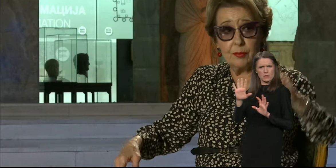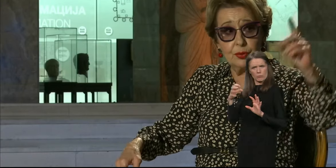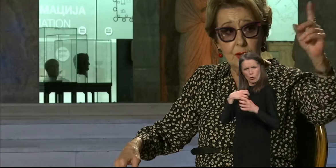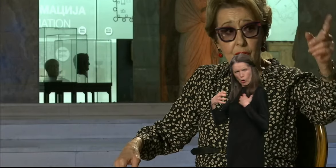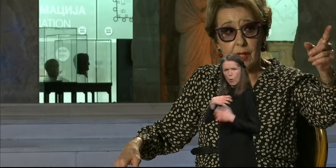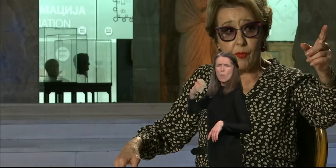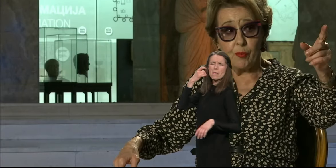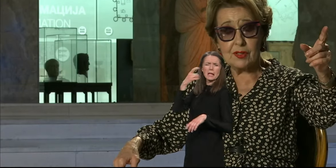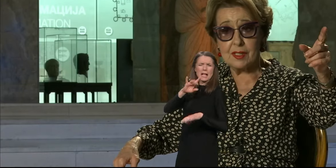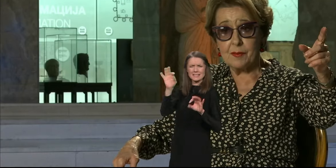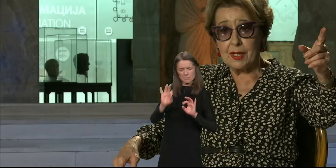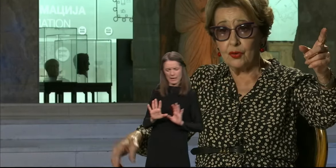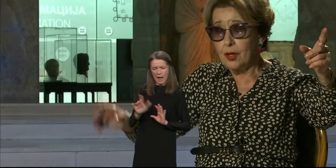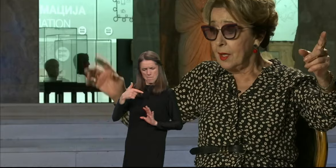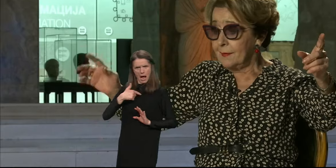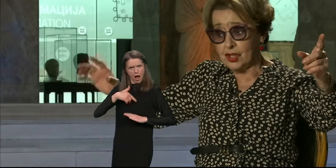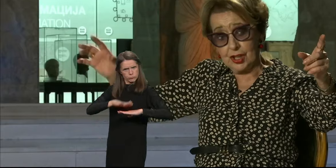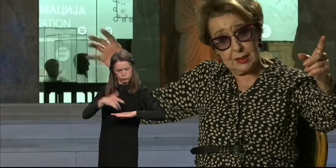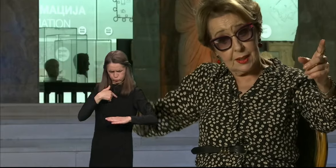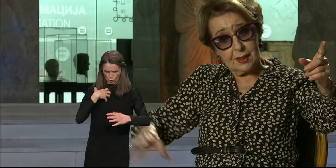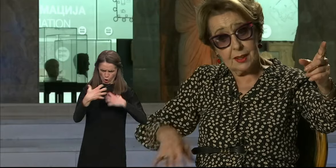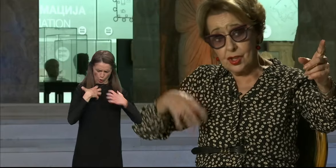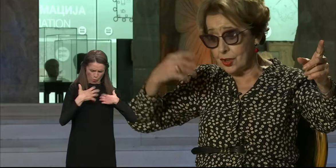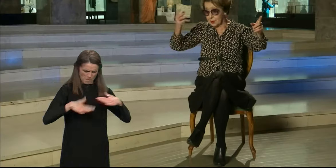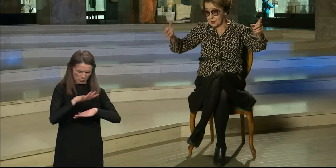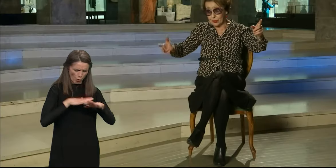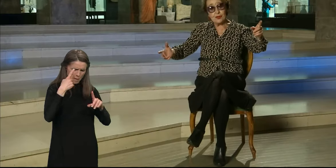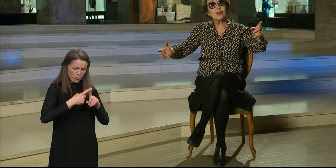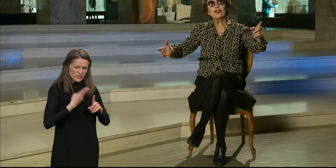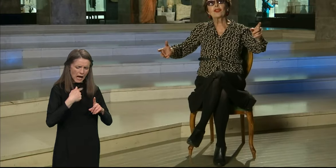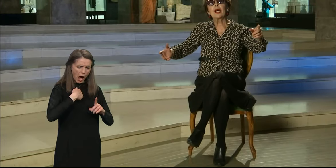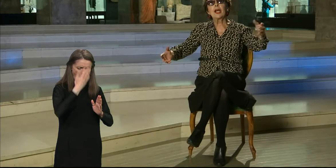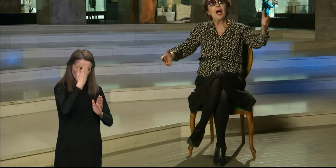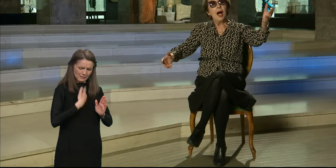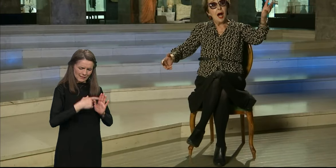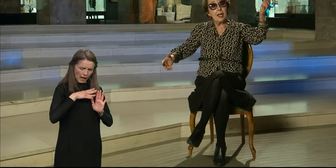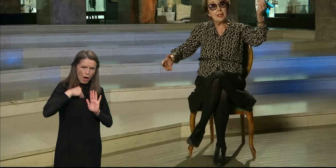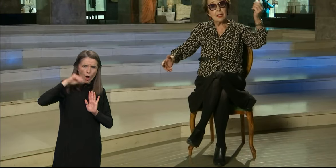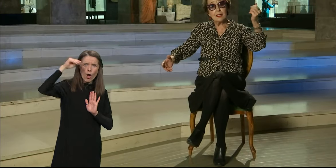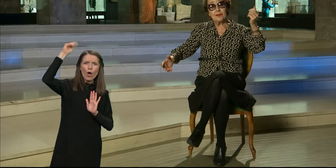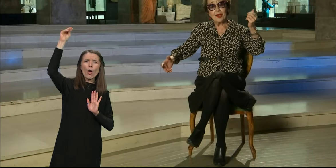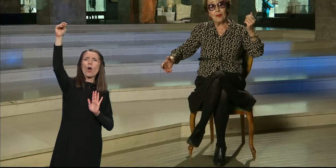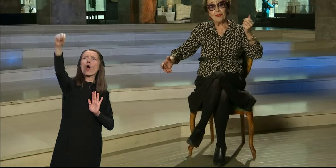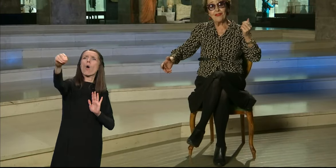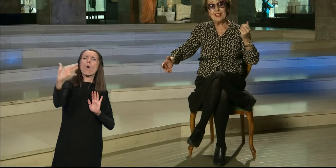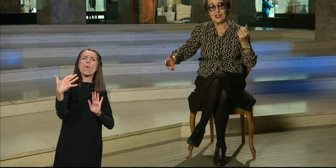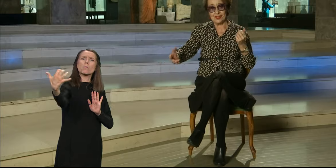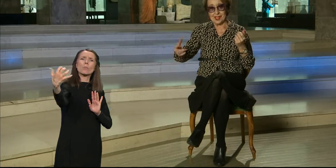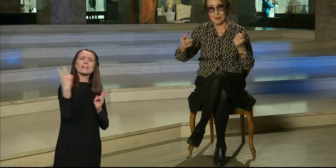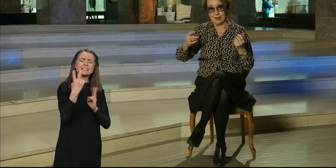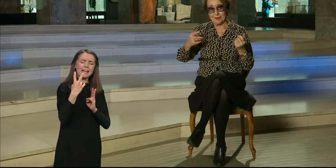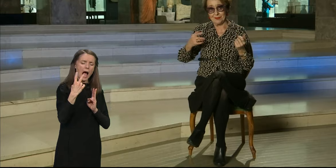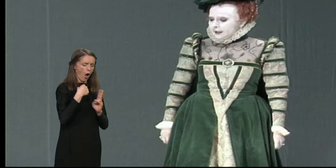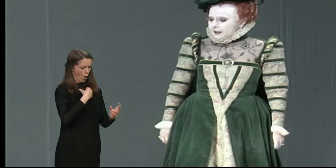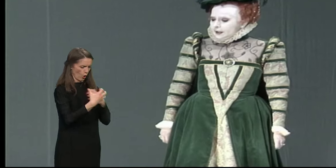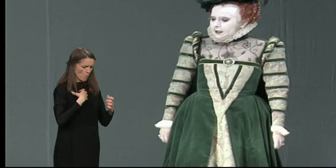mora da bude i tamo u poslednjem redu. Znači, i da igraš i da si posvećen do kraja, ali da jednim delom vidiš